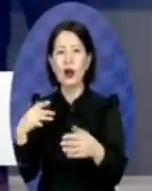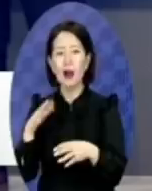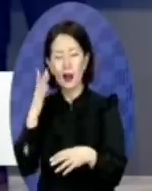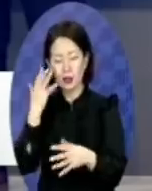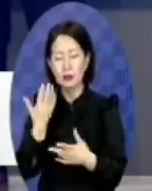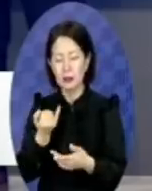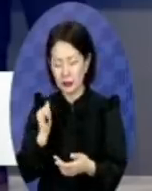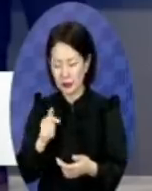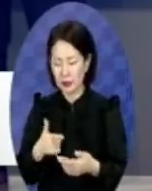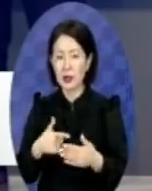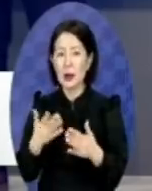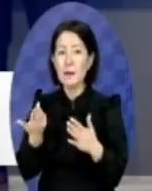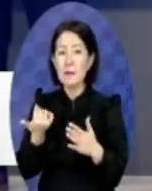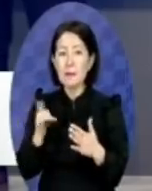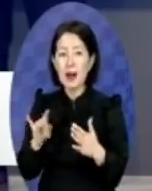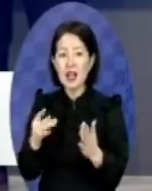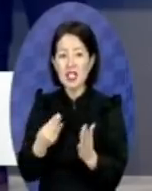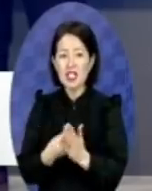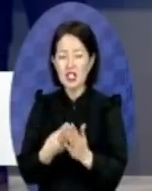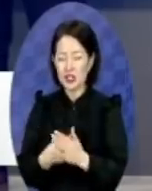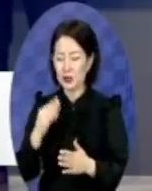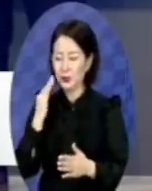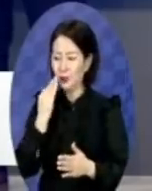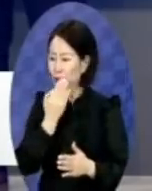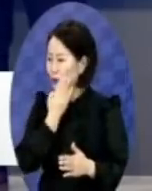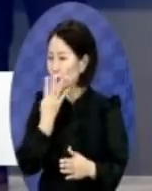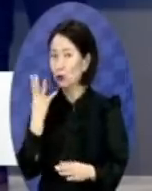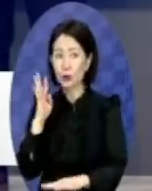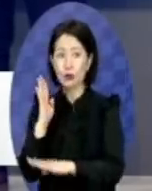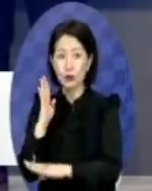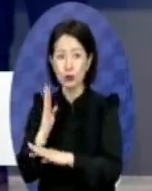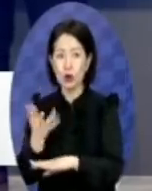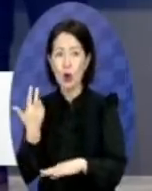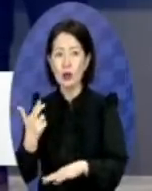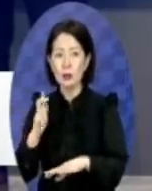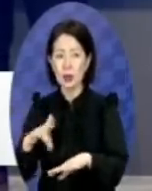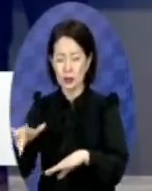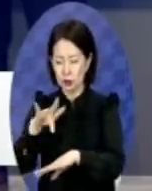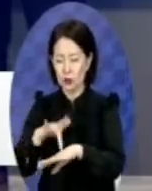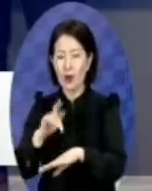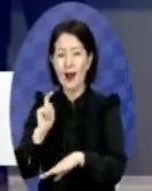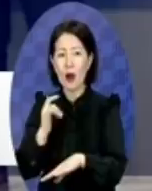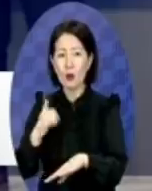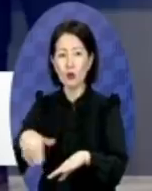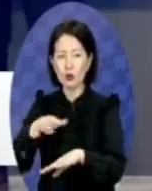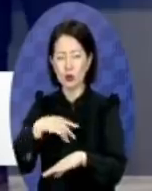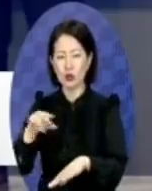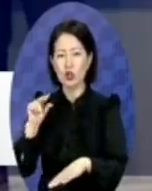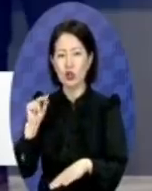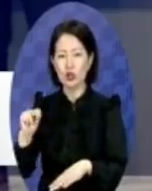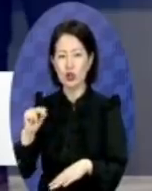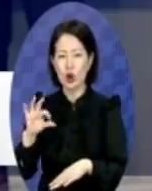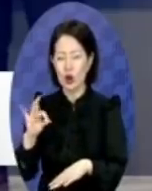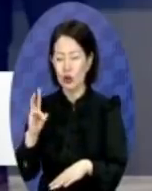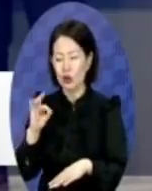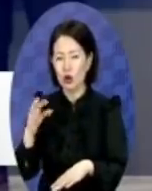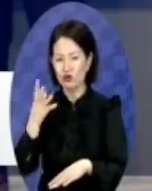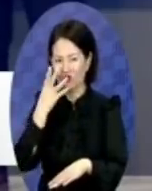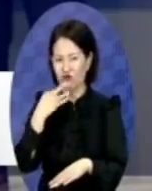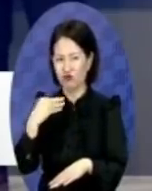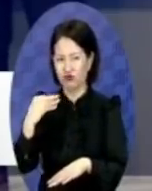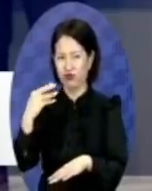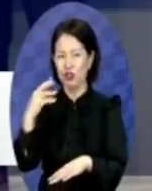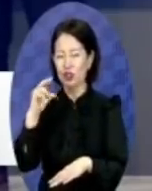бол одоо хамгийн ойрын жишээгээд бол саяны шинийн дөрөнд бол одоо Улаанбаатар хотын суурьшлийн хамгийн дөрөвт шон орж ирсэн гэдэг энэ мэдээлэл бол одоо